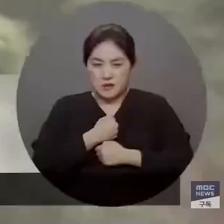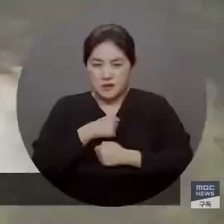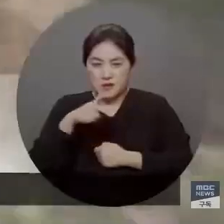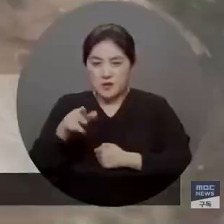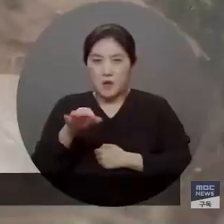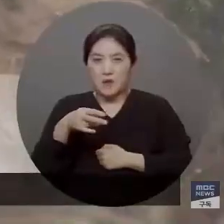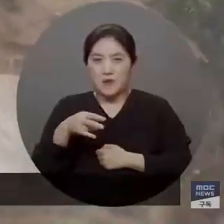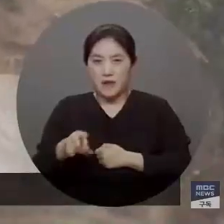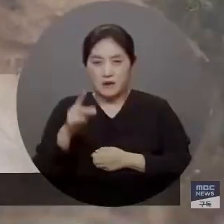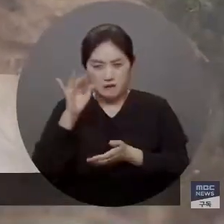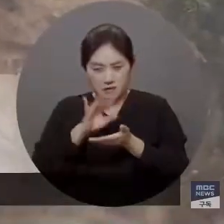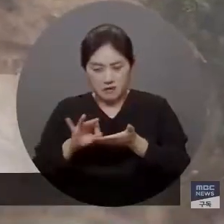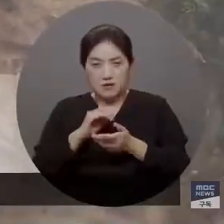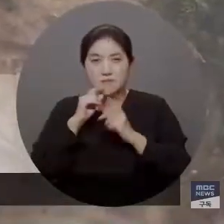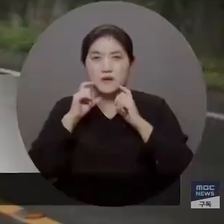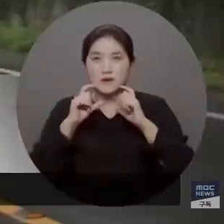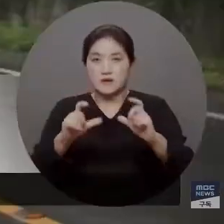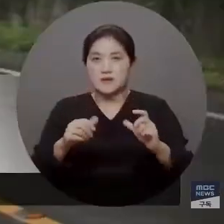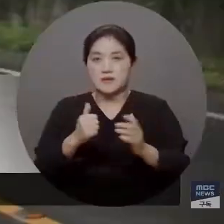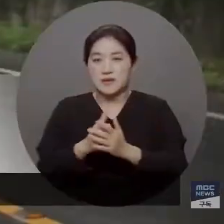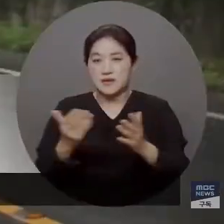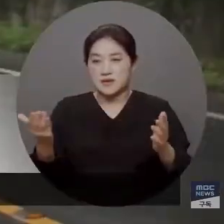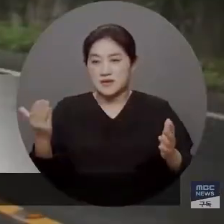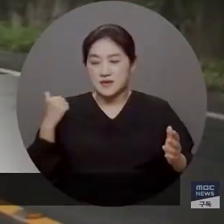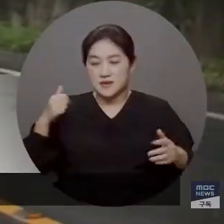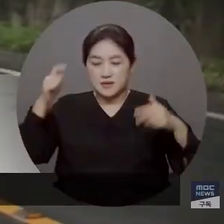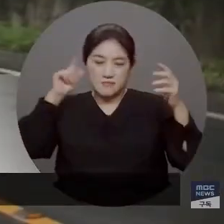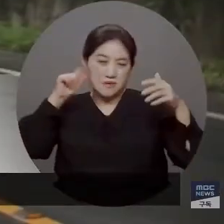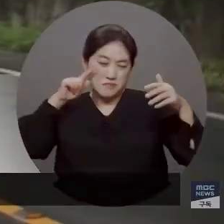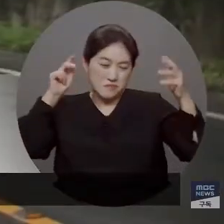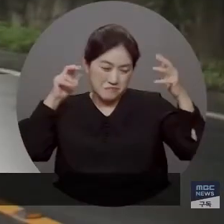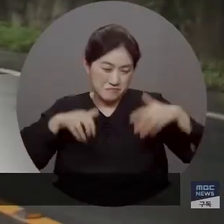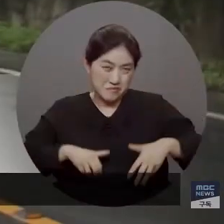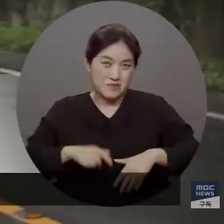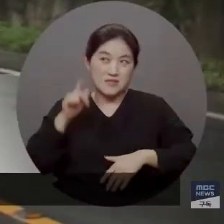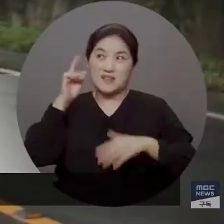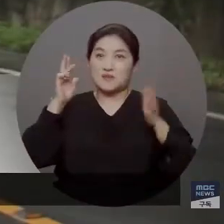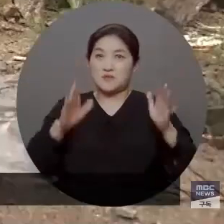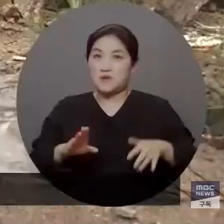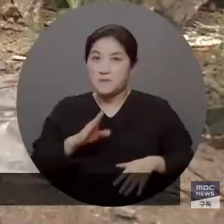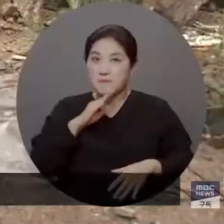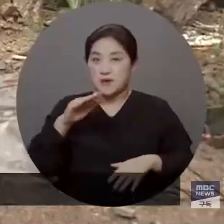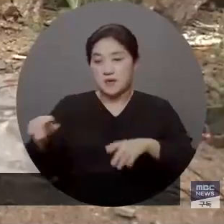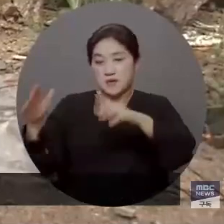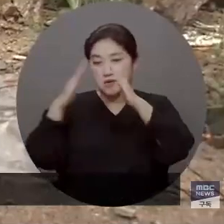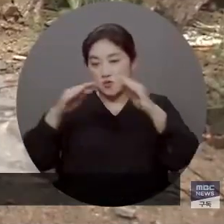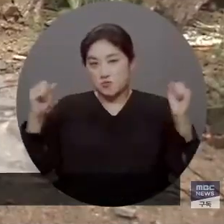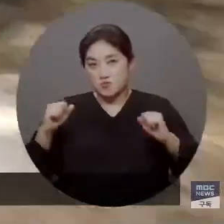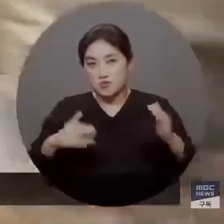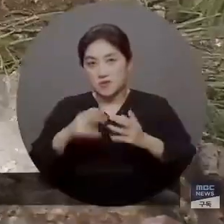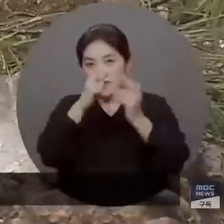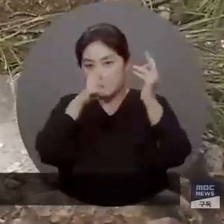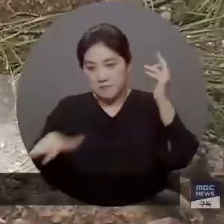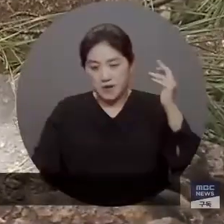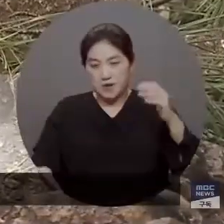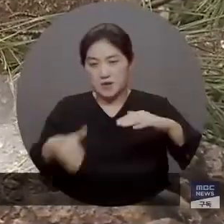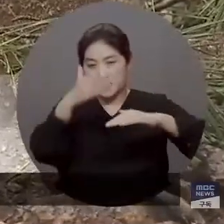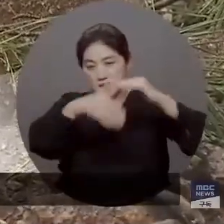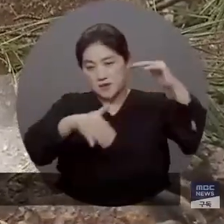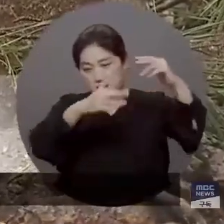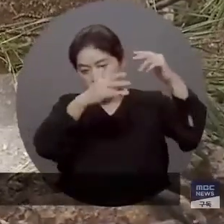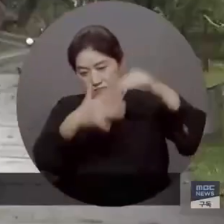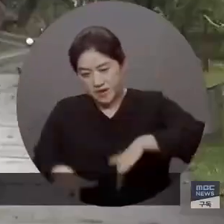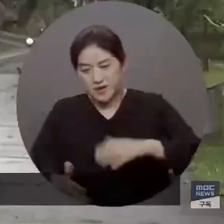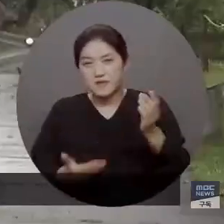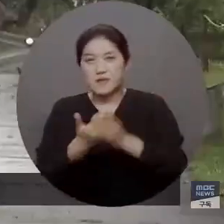발령했습니다. 앞서 장맛비가 쏟아진 지난주 사흘 동안 전북에서는 산사태 또는 사면붕괴가 세 곳에서 잇따라